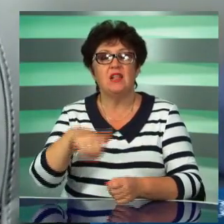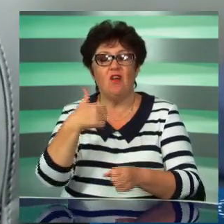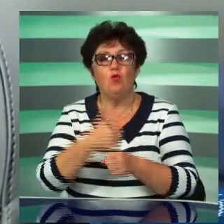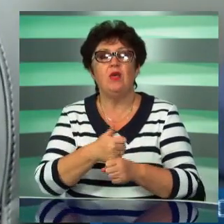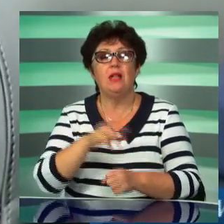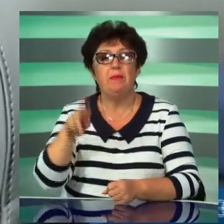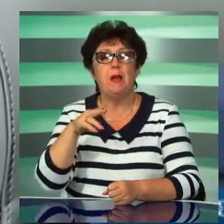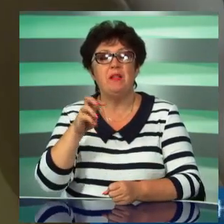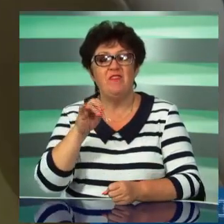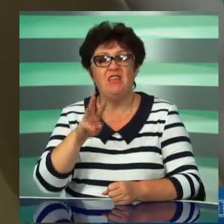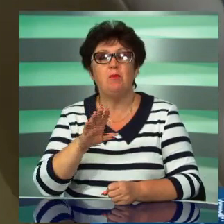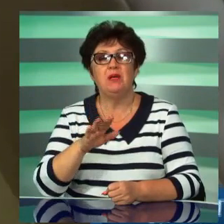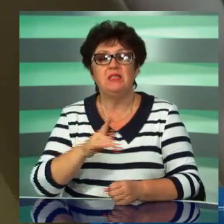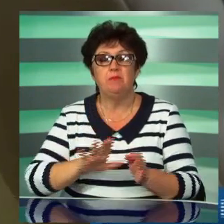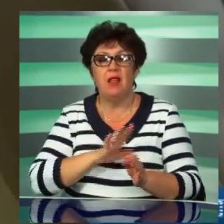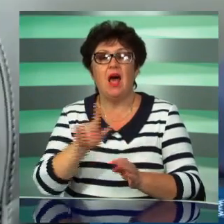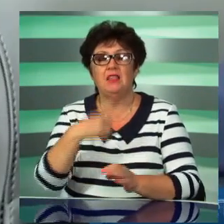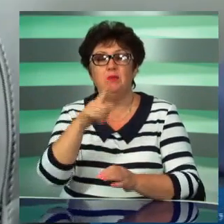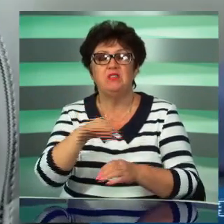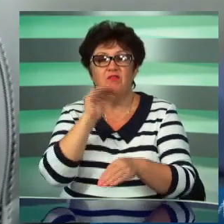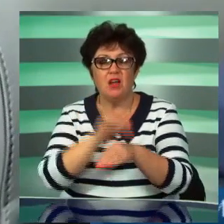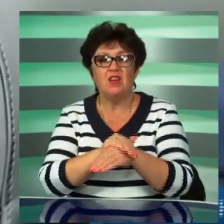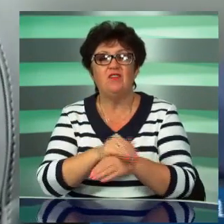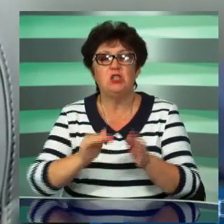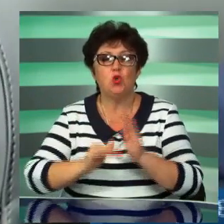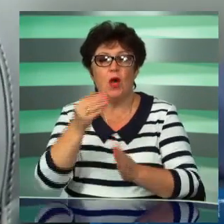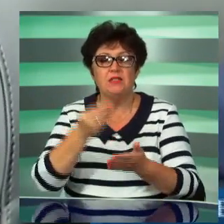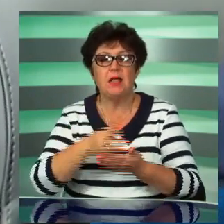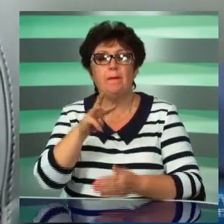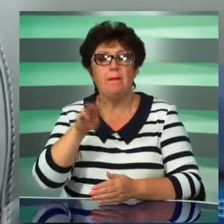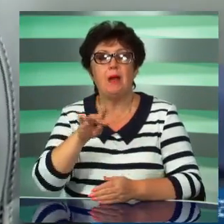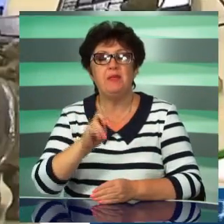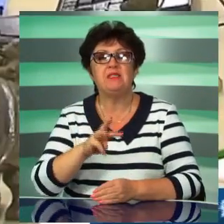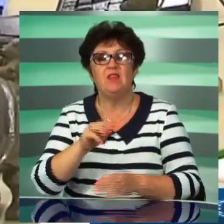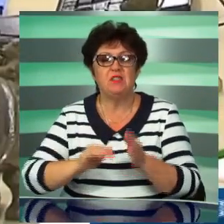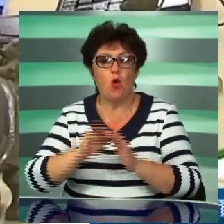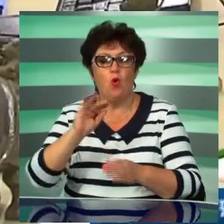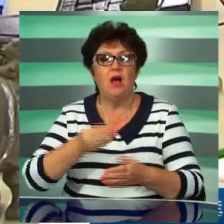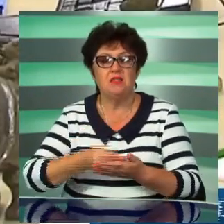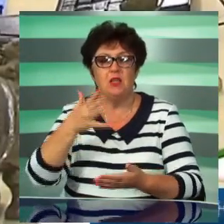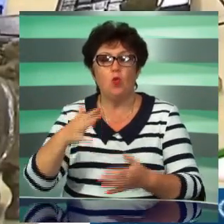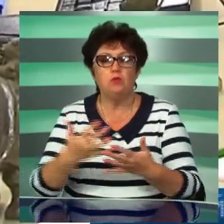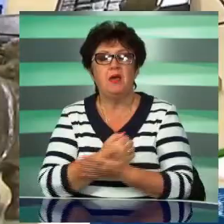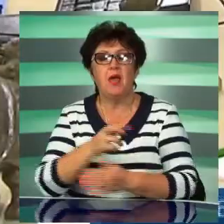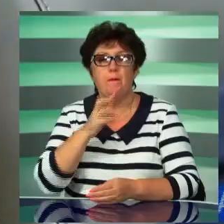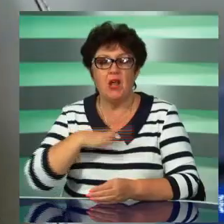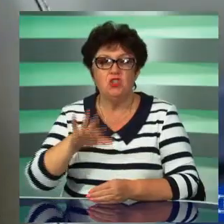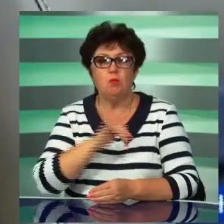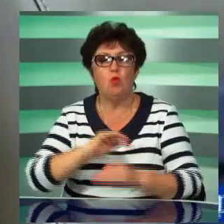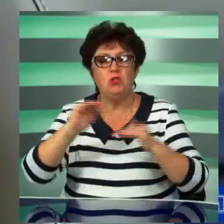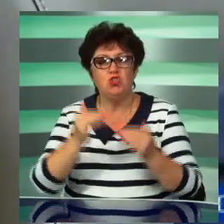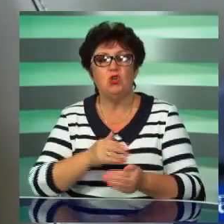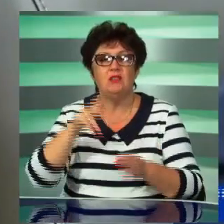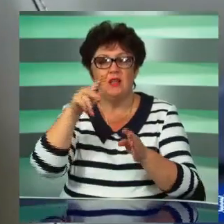правительства Дмитрием Медведевым стала одним из главных факторов высокой оценки. Премьер-министр высоко оценил успехи Брянщины по уменьшению долговой нагрузки